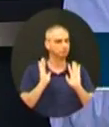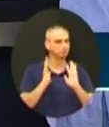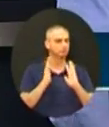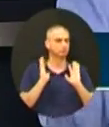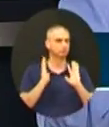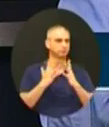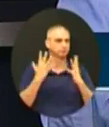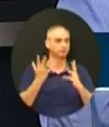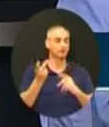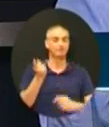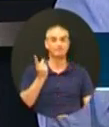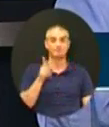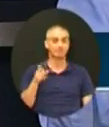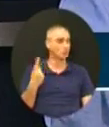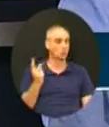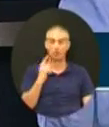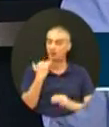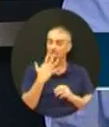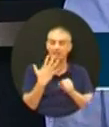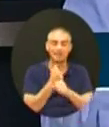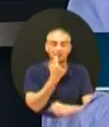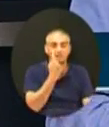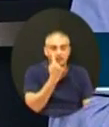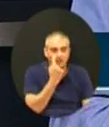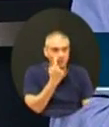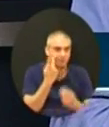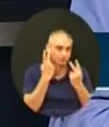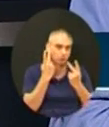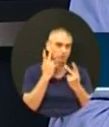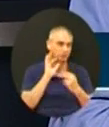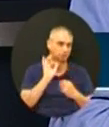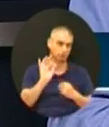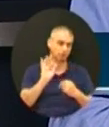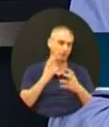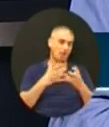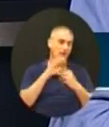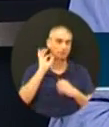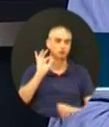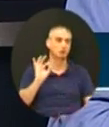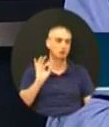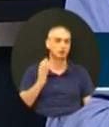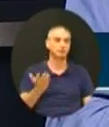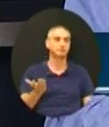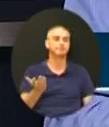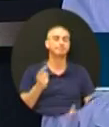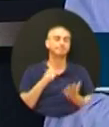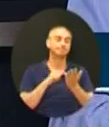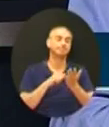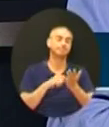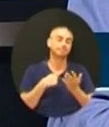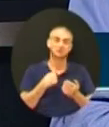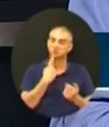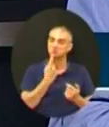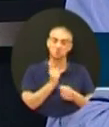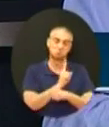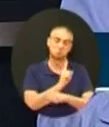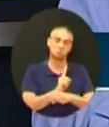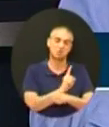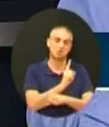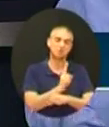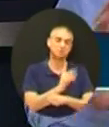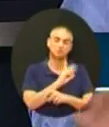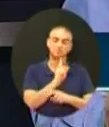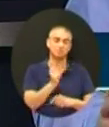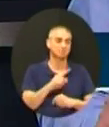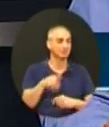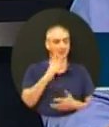מבוטלת, בעוד שהוא לא הביא אפילו הישג אחד משמעותי עבור העם שלו. פלסטינים. ולכן אני טוען שבינתיים, כל